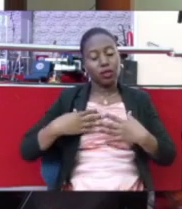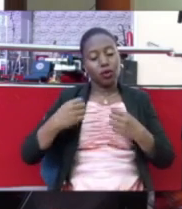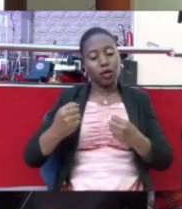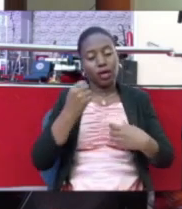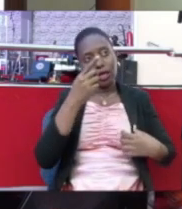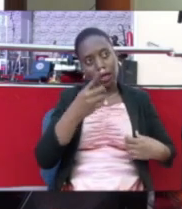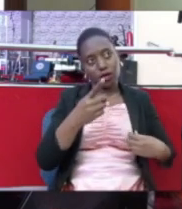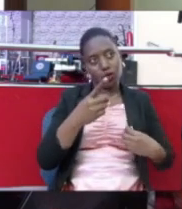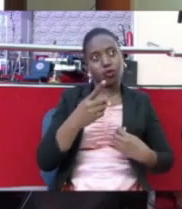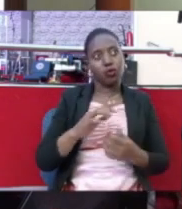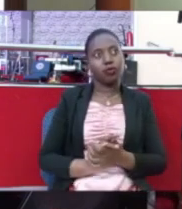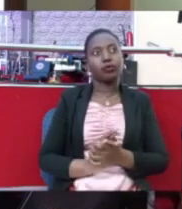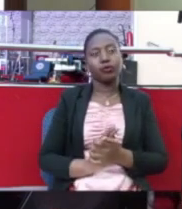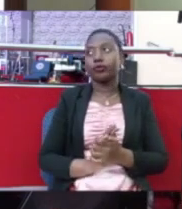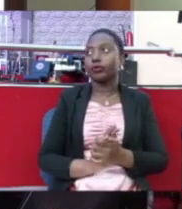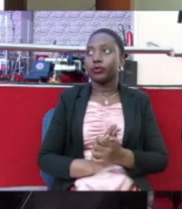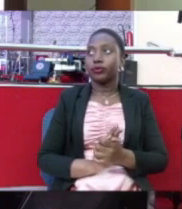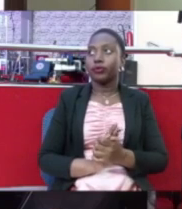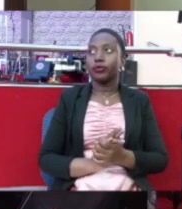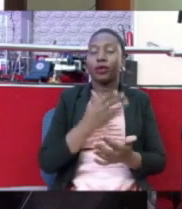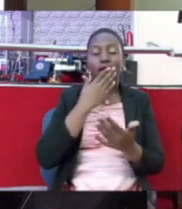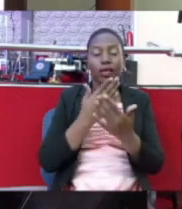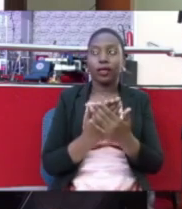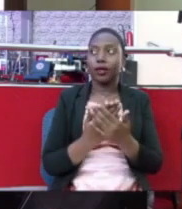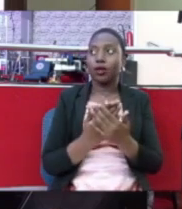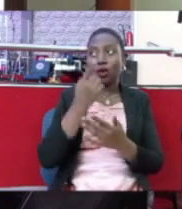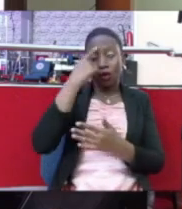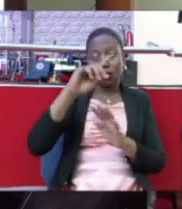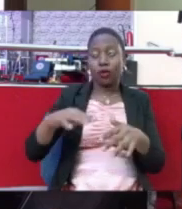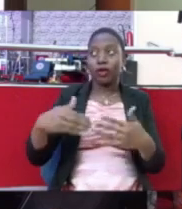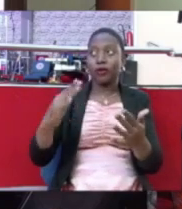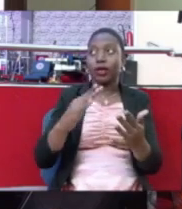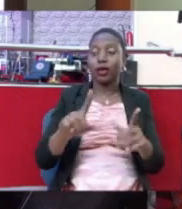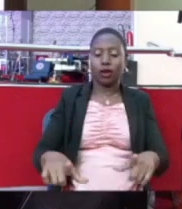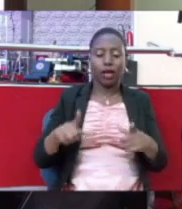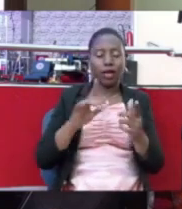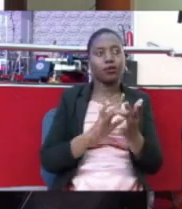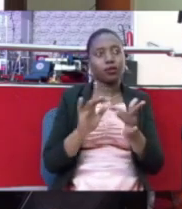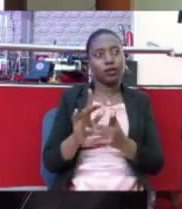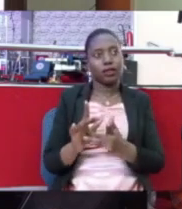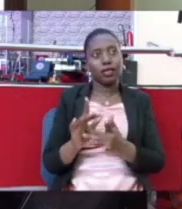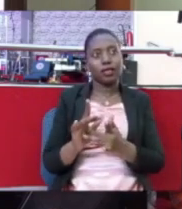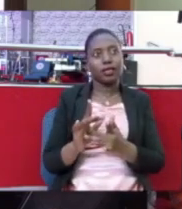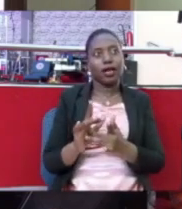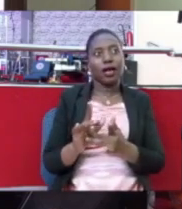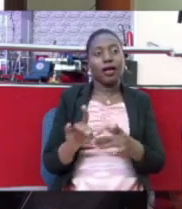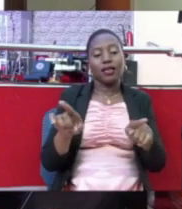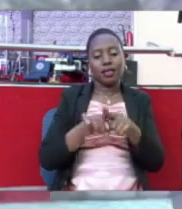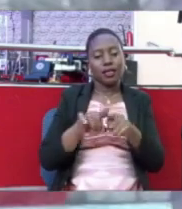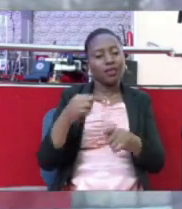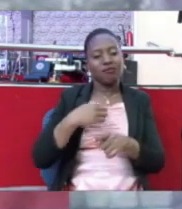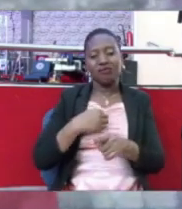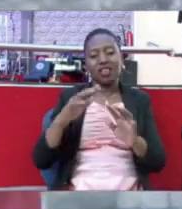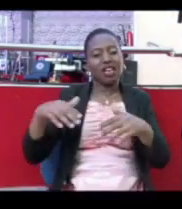young man should give Mungu his life to God. Mungu anataka kukuponya. Asante sana kwa huyo ambaye. I gave my life to the Lord as a young man. Niliweza kutoa maisha yangu kwa Bwana nikiwa. And I